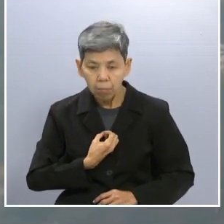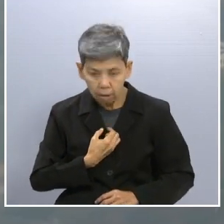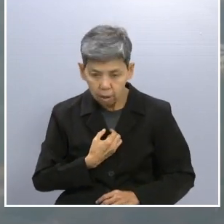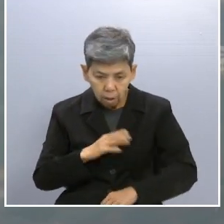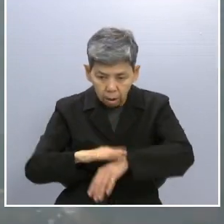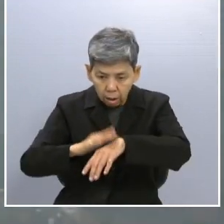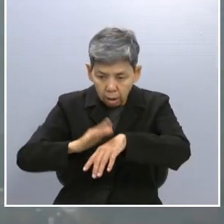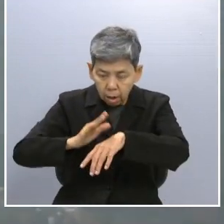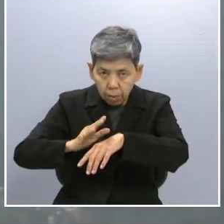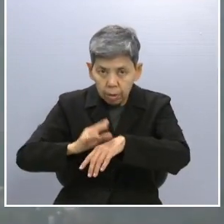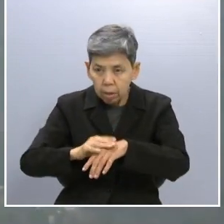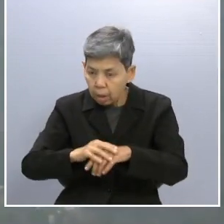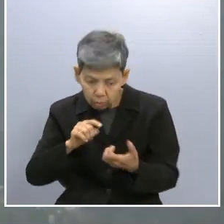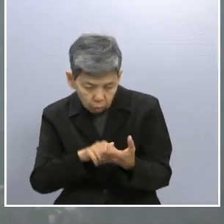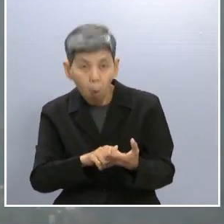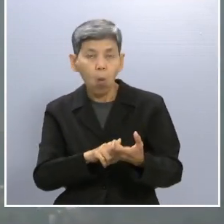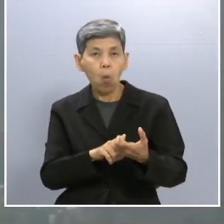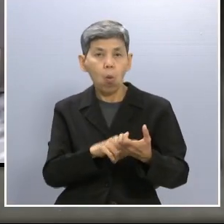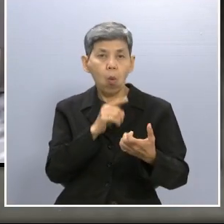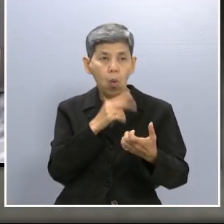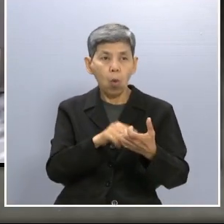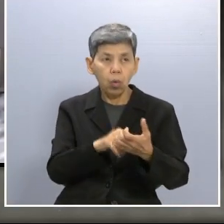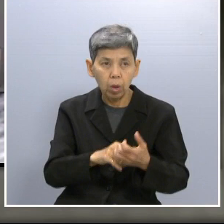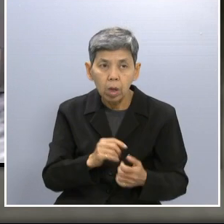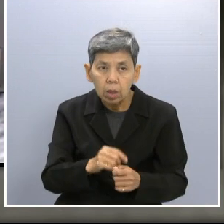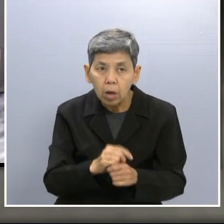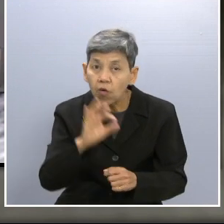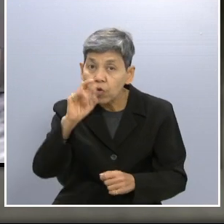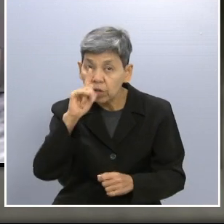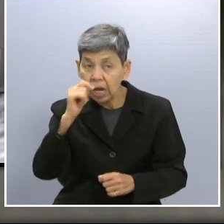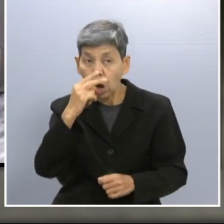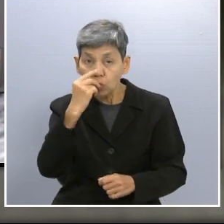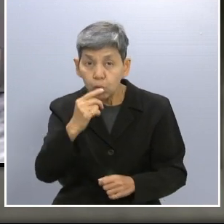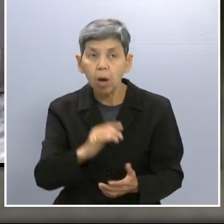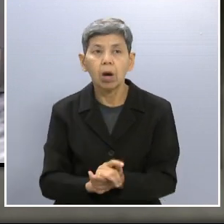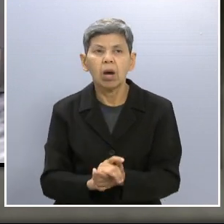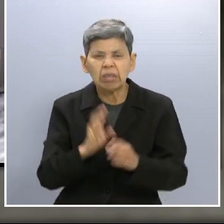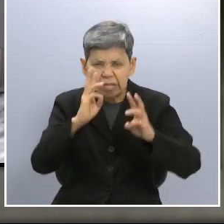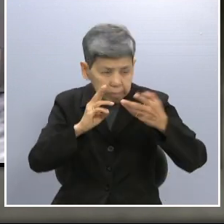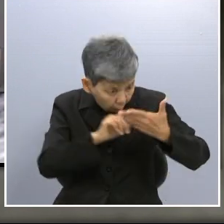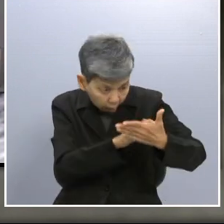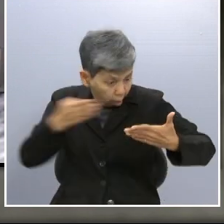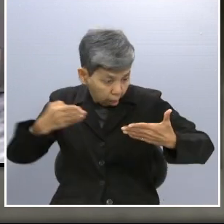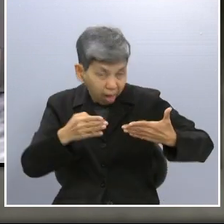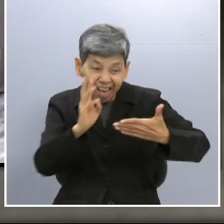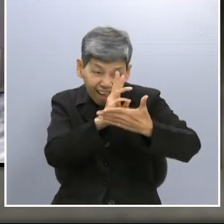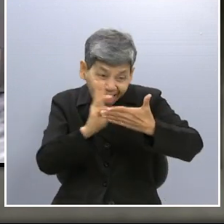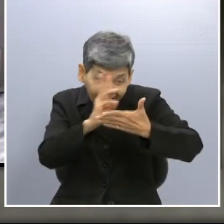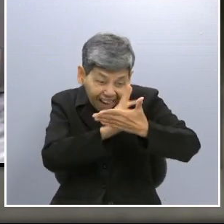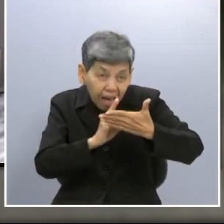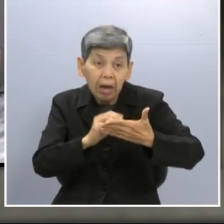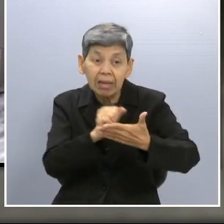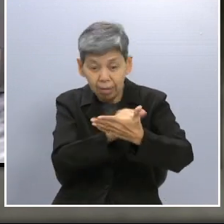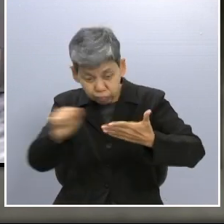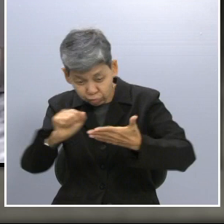พอเปิดฟิลเตอร์มาดูผงะเลยเพราะว่าเปิดfilterออกมาปุ๊บฝุ่นมันเยอะมากนี่ขนาดช่างแจ้งว่าเพิ่ง